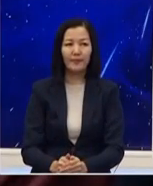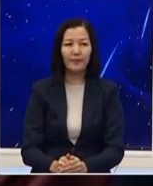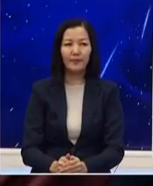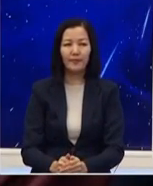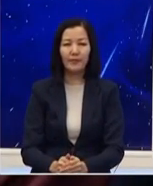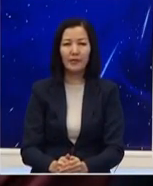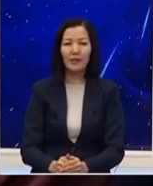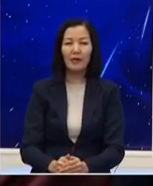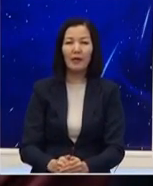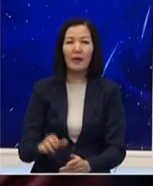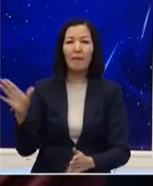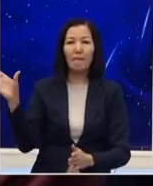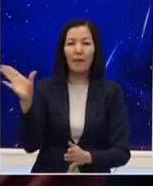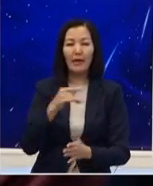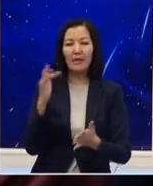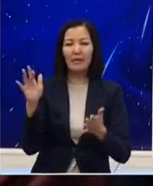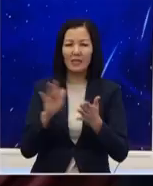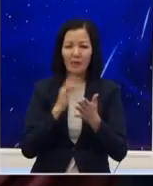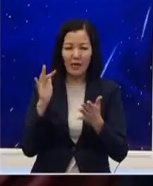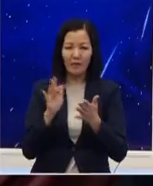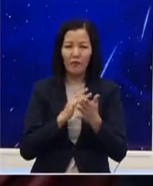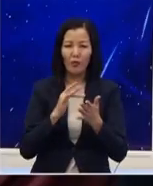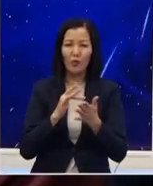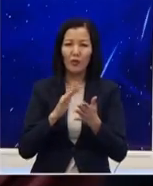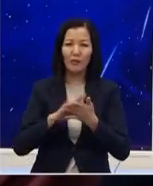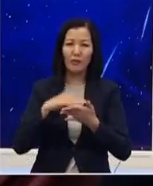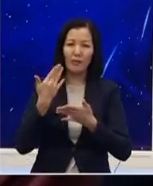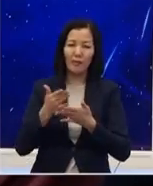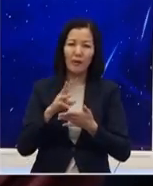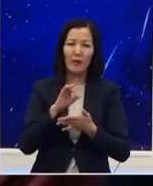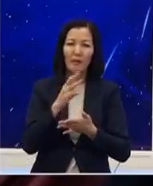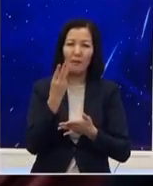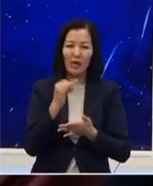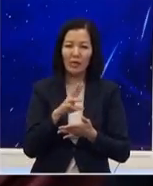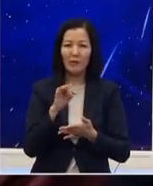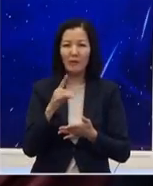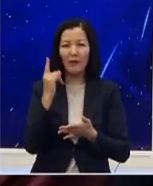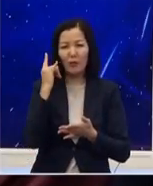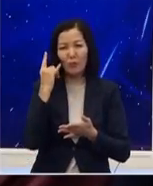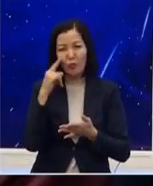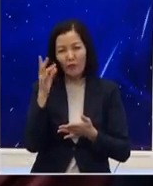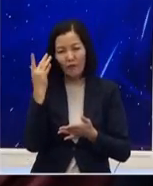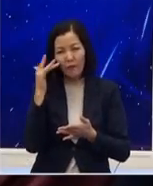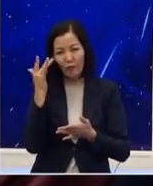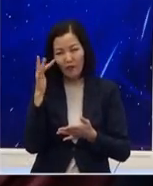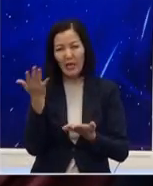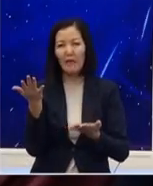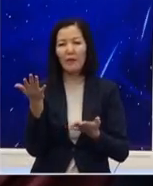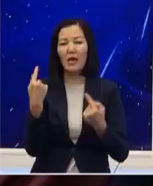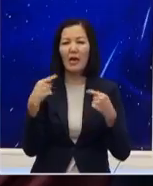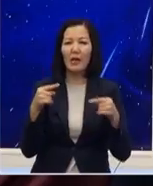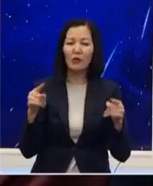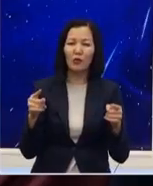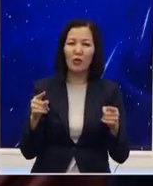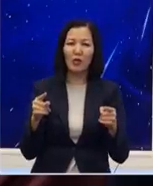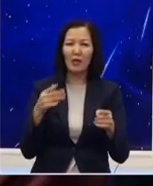Балалардың бәрінің қолында смартфон. Көретіндер мына шетелдік Маша Медведь, тағы басқа да бір әгі үш